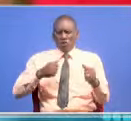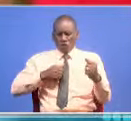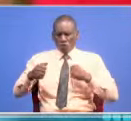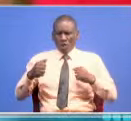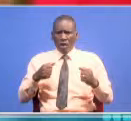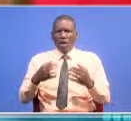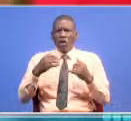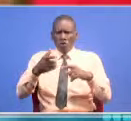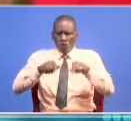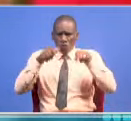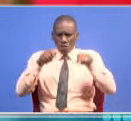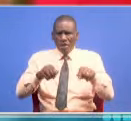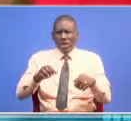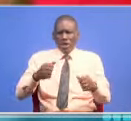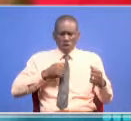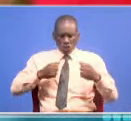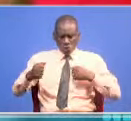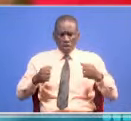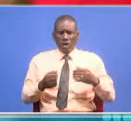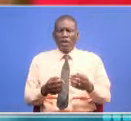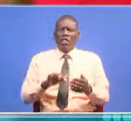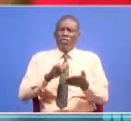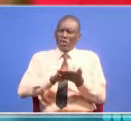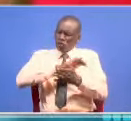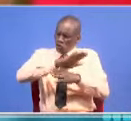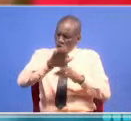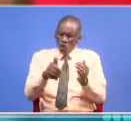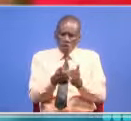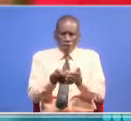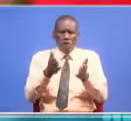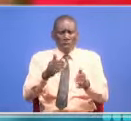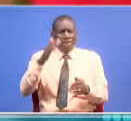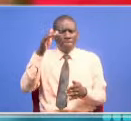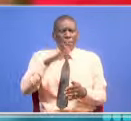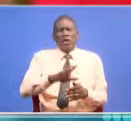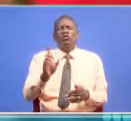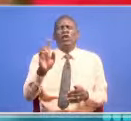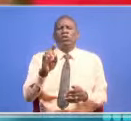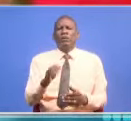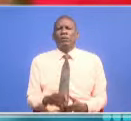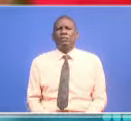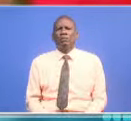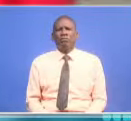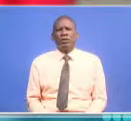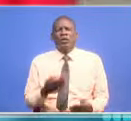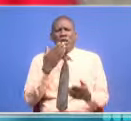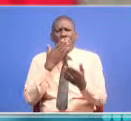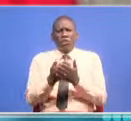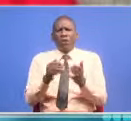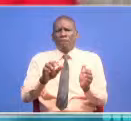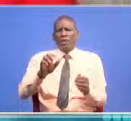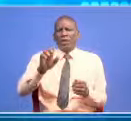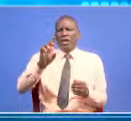hivyo kutoka hapa Kigali, Rwanda, ni hayo tu kwa sasa. Kwako studio. Asante sana Haimba, bila